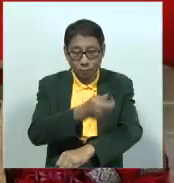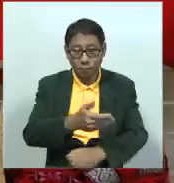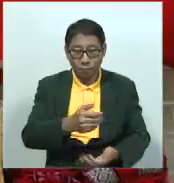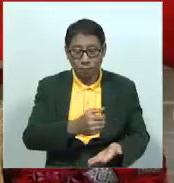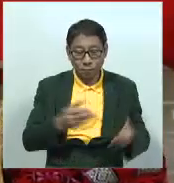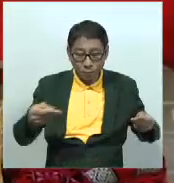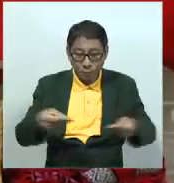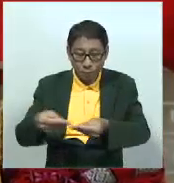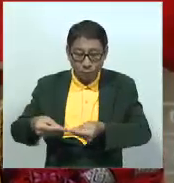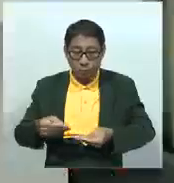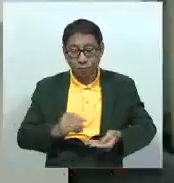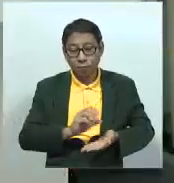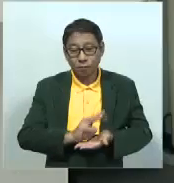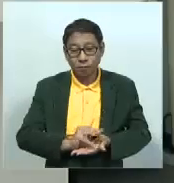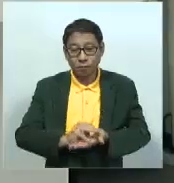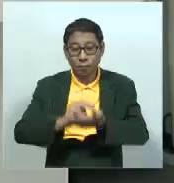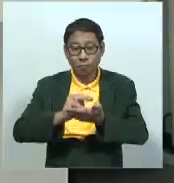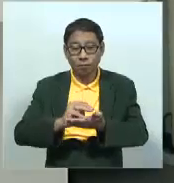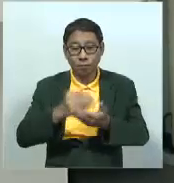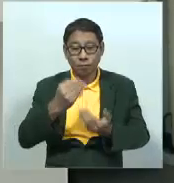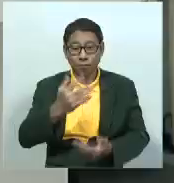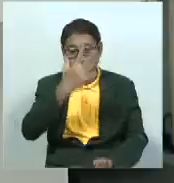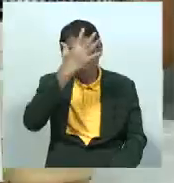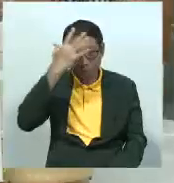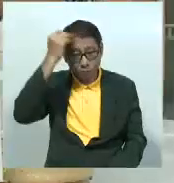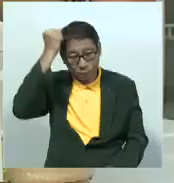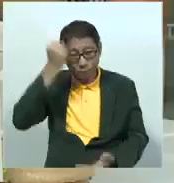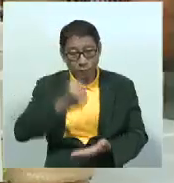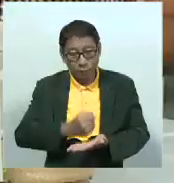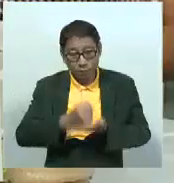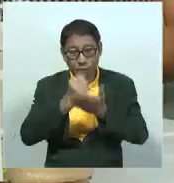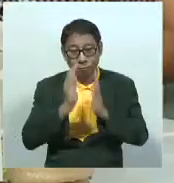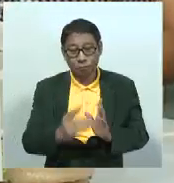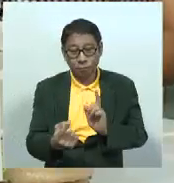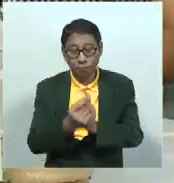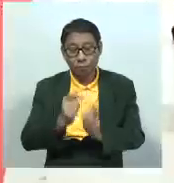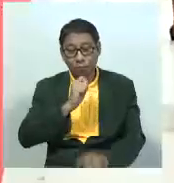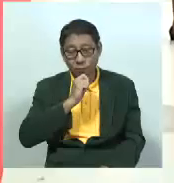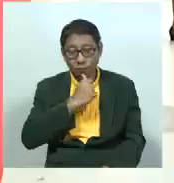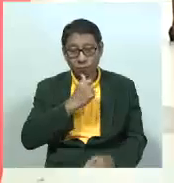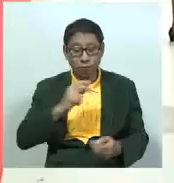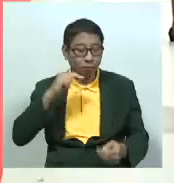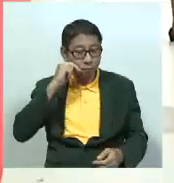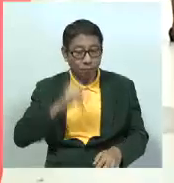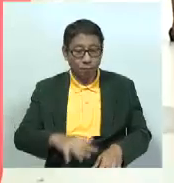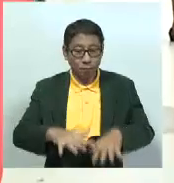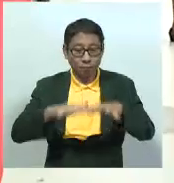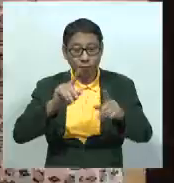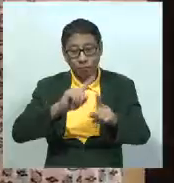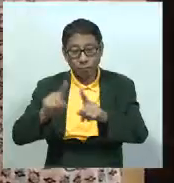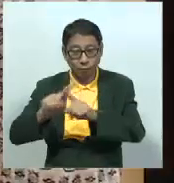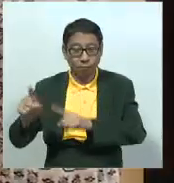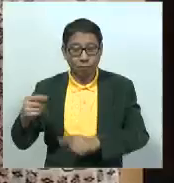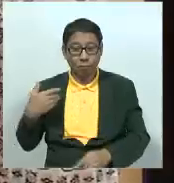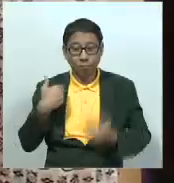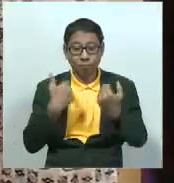ะนำเข้าสมทบมูลนิธิอาสาเพื่อนพึ่งพายามยากเพื่อใช้ในการช่วยเหลือฟื้นฟูผู้ที่ได้รับความทุกข์ยากจากอุทกภัยและภัยพิบัติที่รุนแ